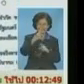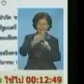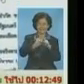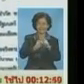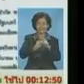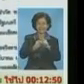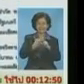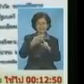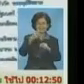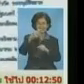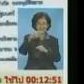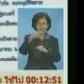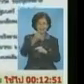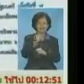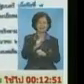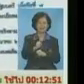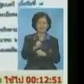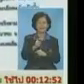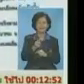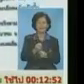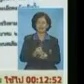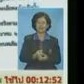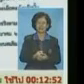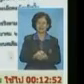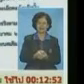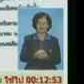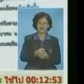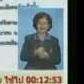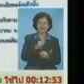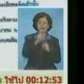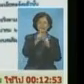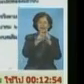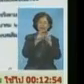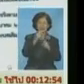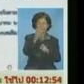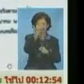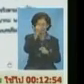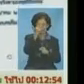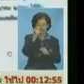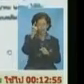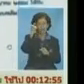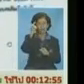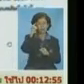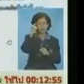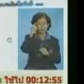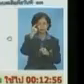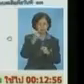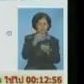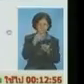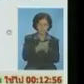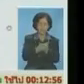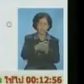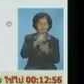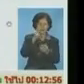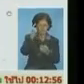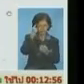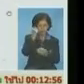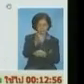ายน2555นี่เองครับถามว่าทำไมรู้เก่งครับรอบคอ